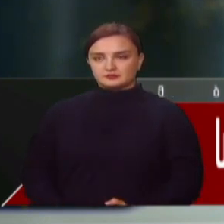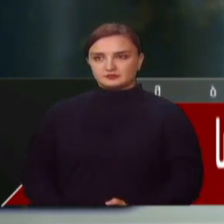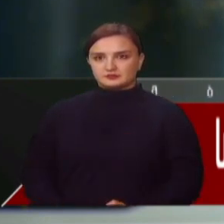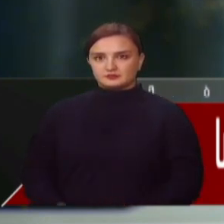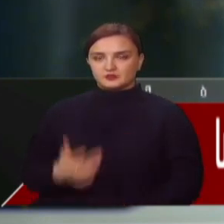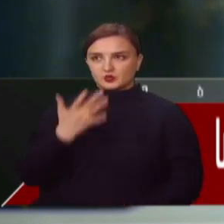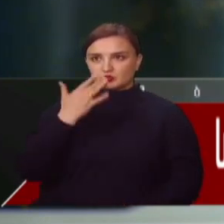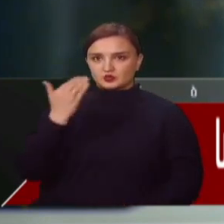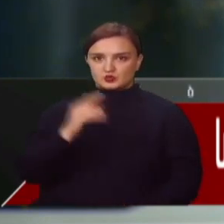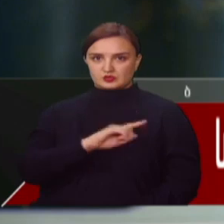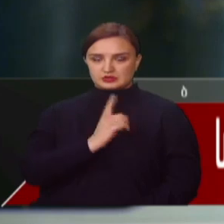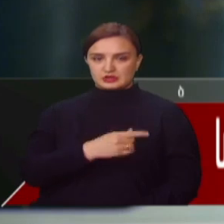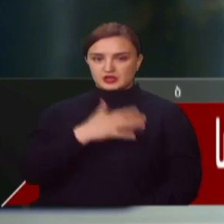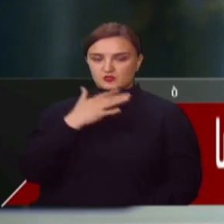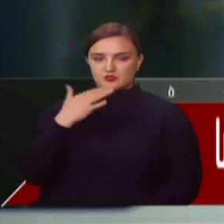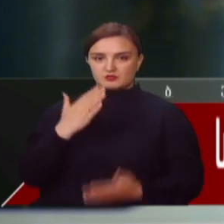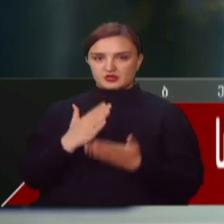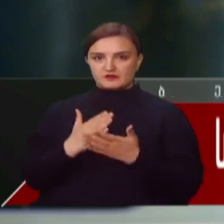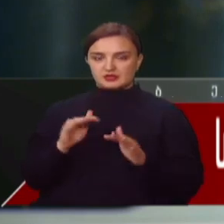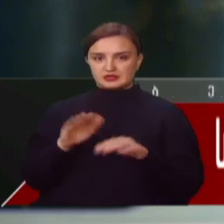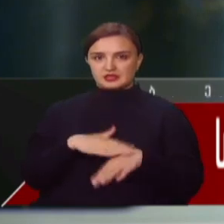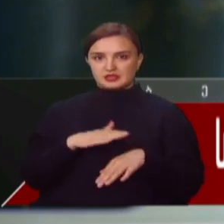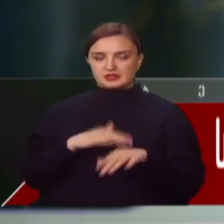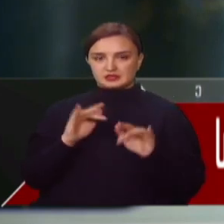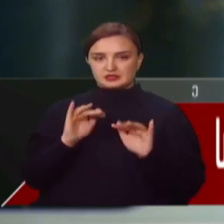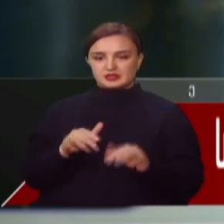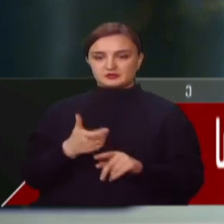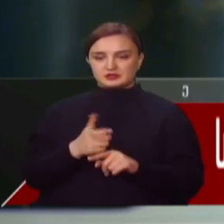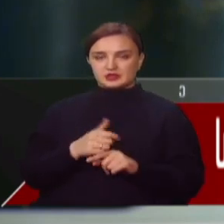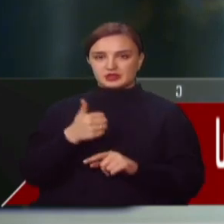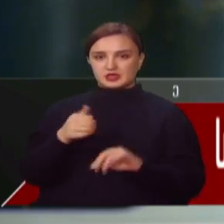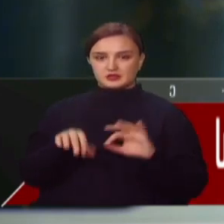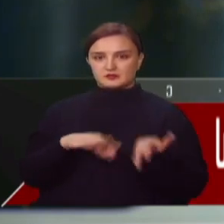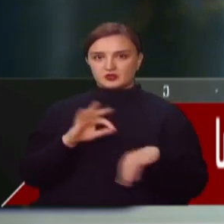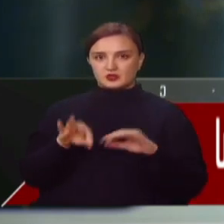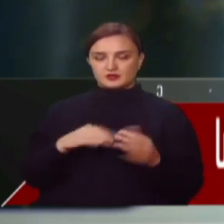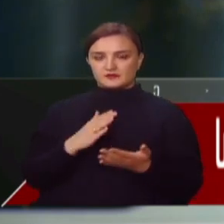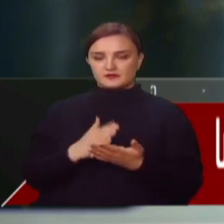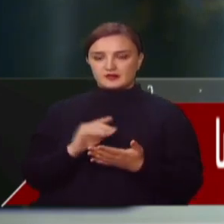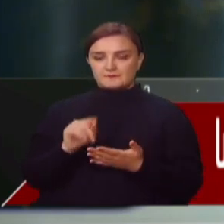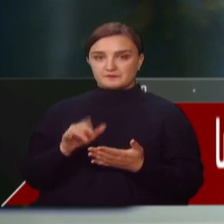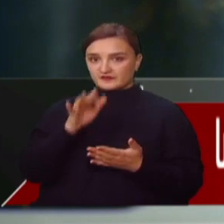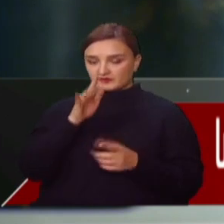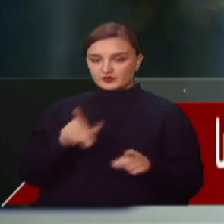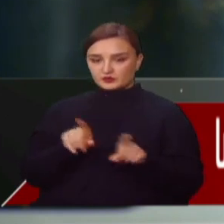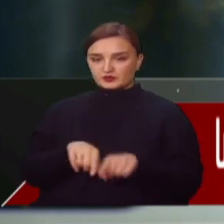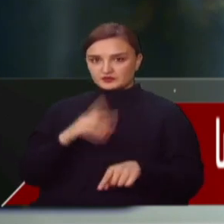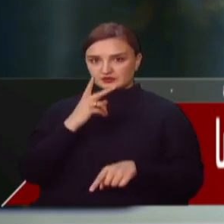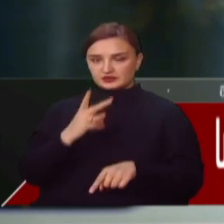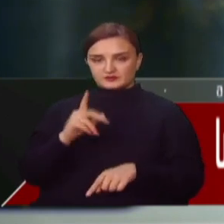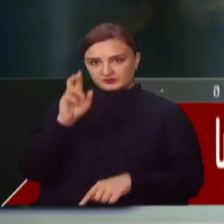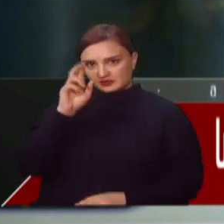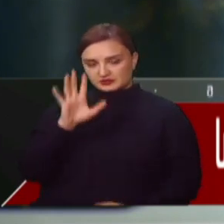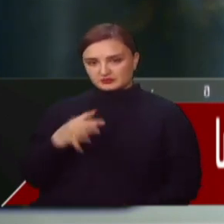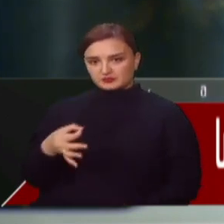უცხოური ძალა. უამრავია კეთილი საქმე, ძალიან კარგი პროექტები ხორციელდება, მაგრამ ამავე დროს ჩვენ ვხედავთ, რომ